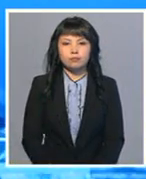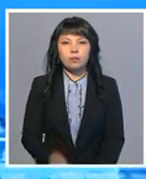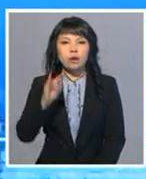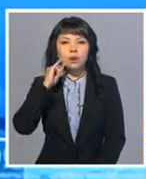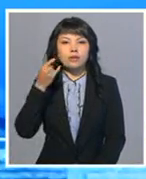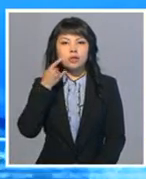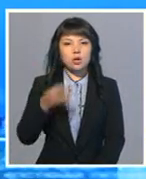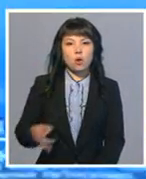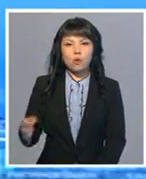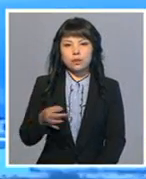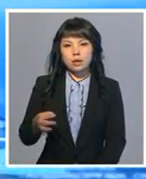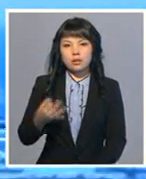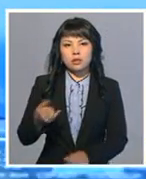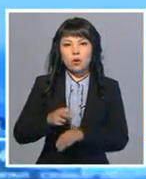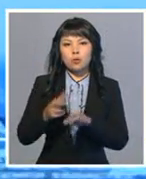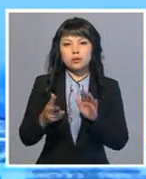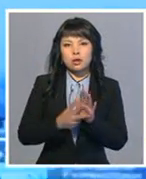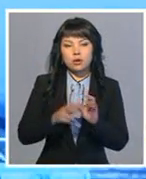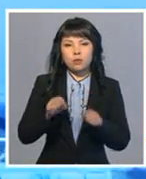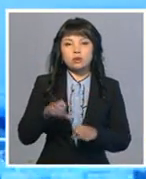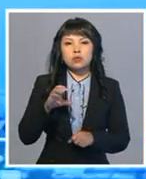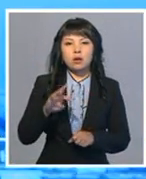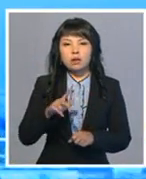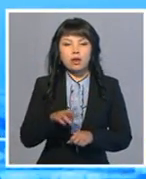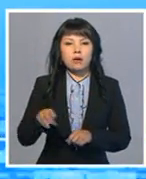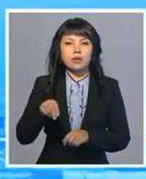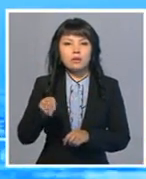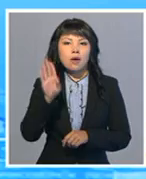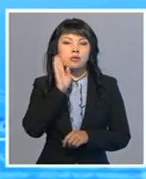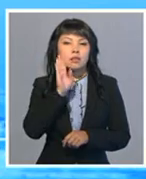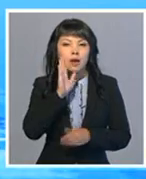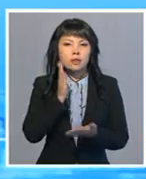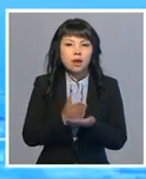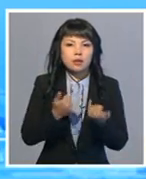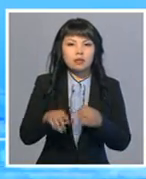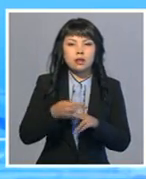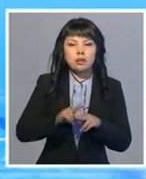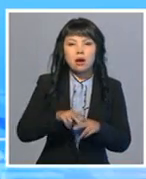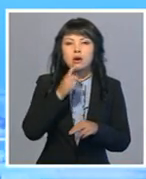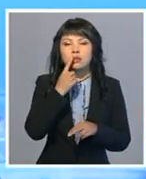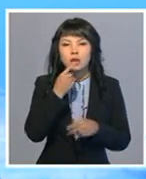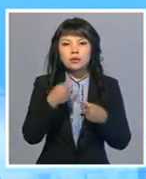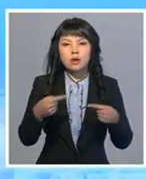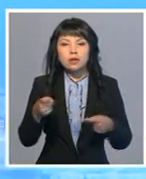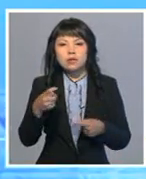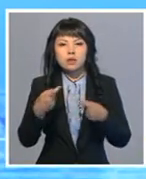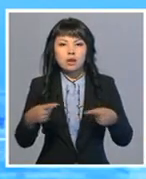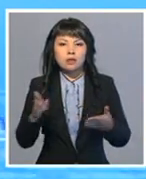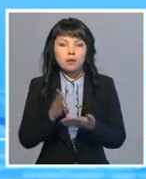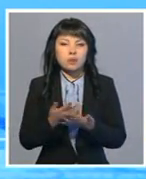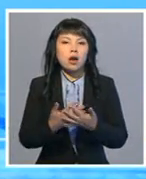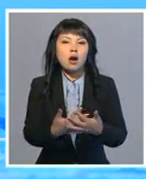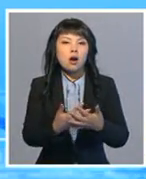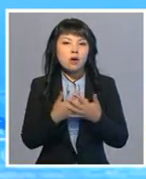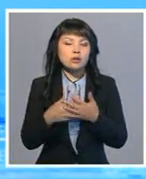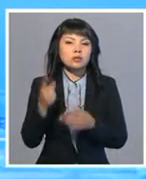Павлодар облыс аумағында 18 тұзды көлдер бар. Оларда Артемия Салина деп аталатын қызыл түсті құрттар тіршілік етеді. Оларды аулауға мемлекет